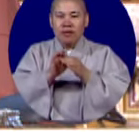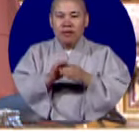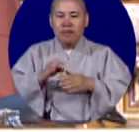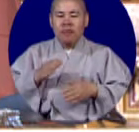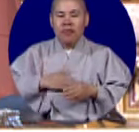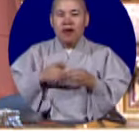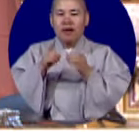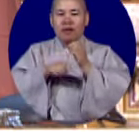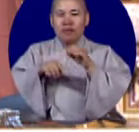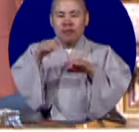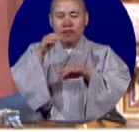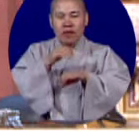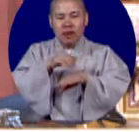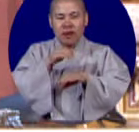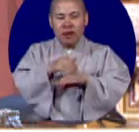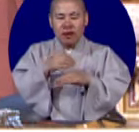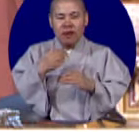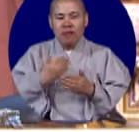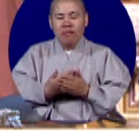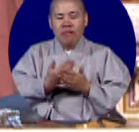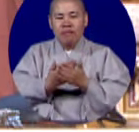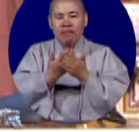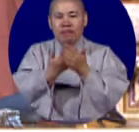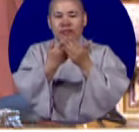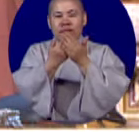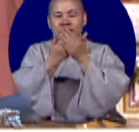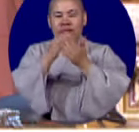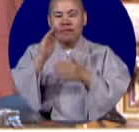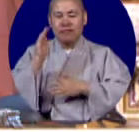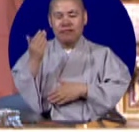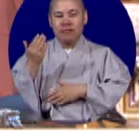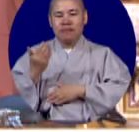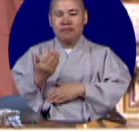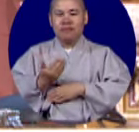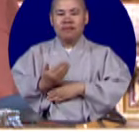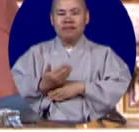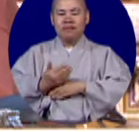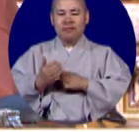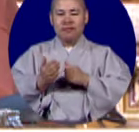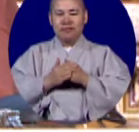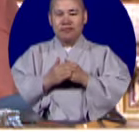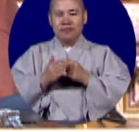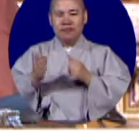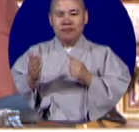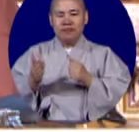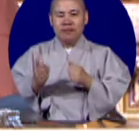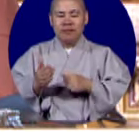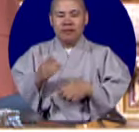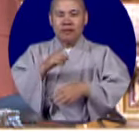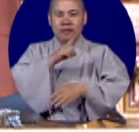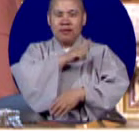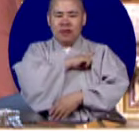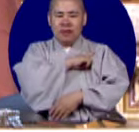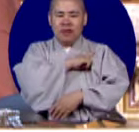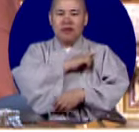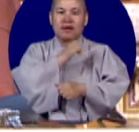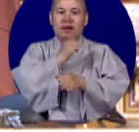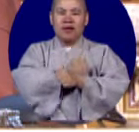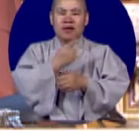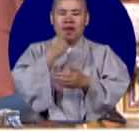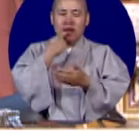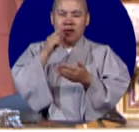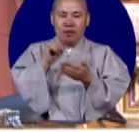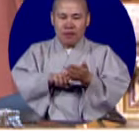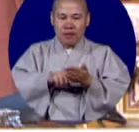나의 수행이 자꾸 향상되는 거예요. 그래서 이제 제일 하기 쉬운